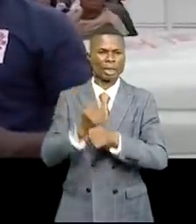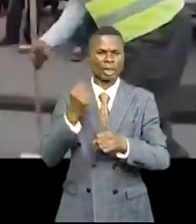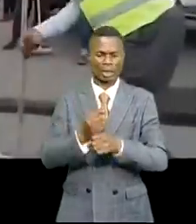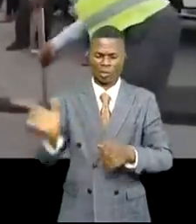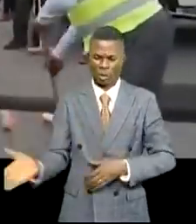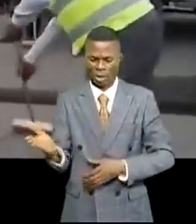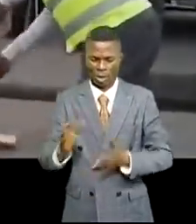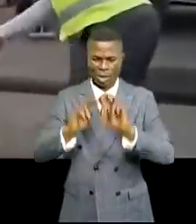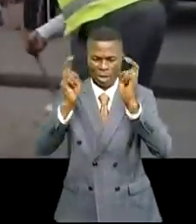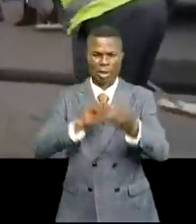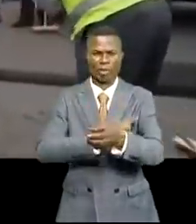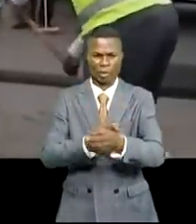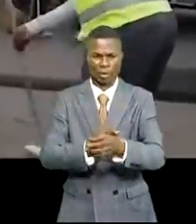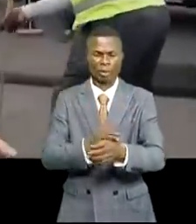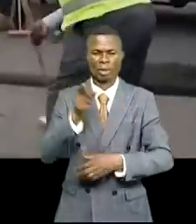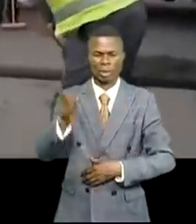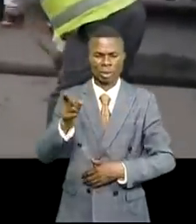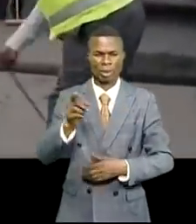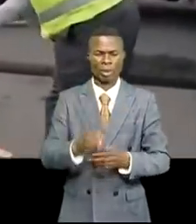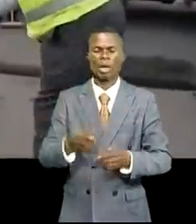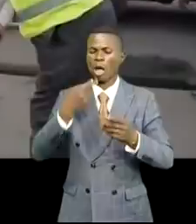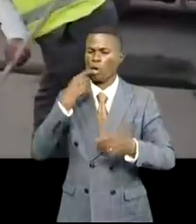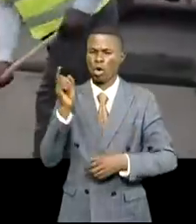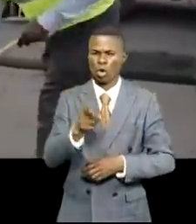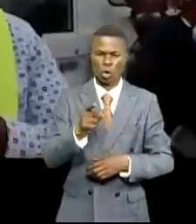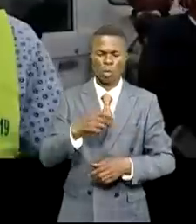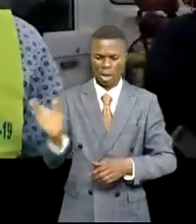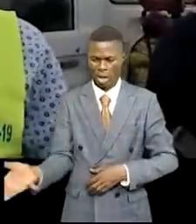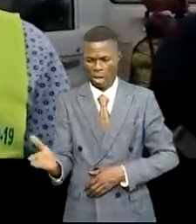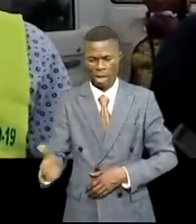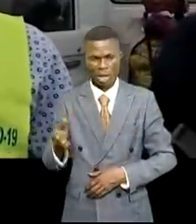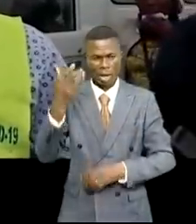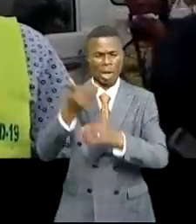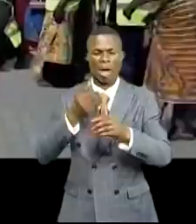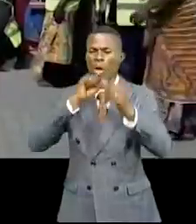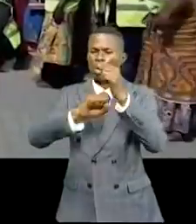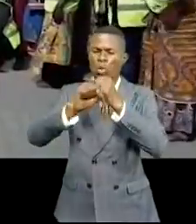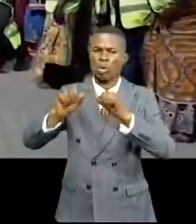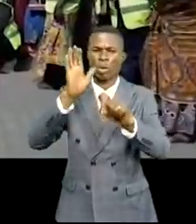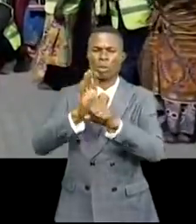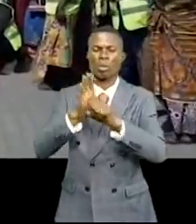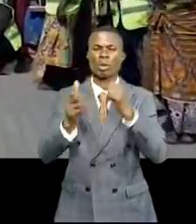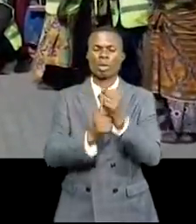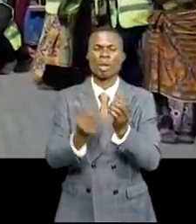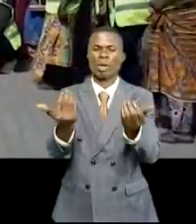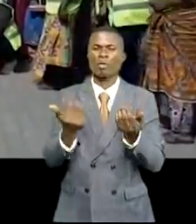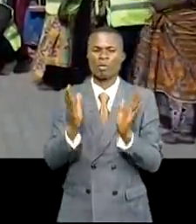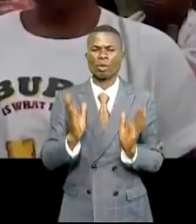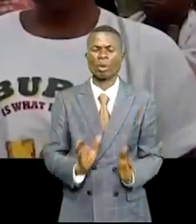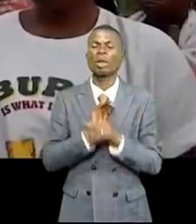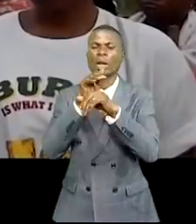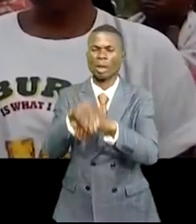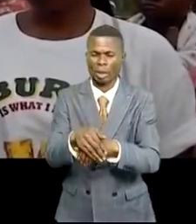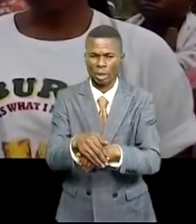Goma. C'est le maire adjoint de Goma qui a donné les premiers coups de balai avant de sensibiliser une centaine de volontaires qui se sont engagés